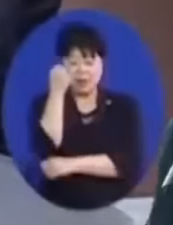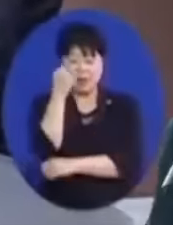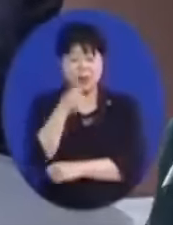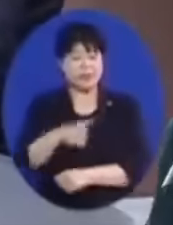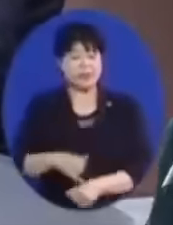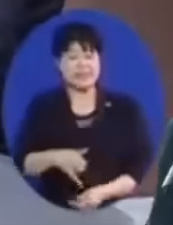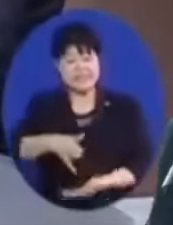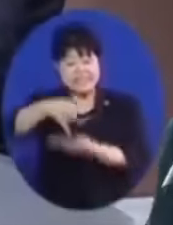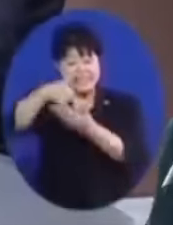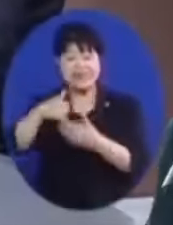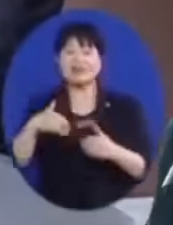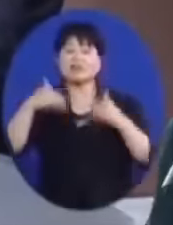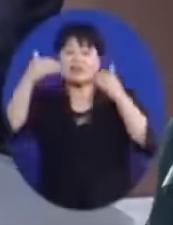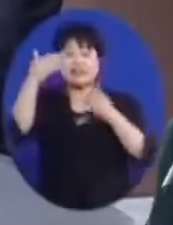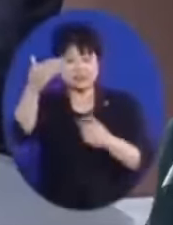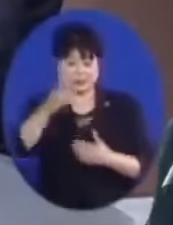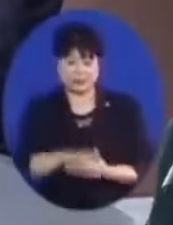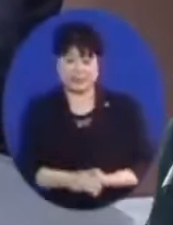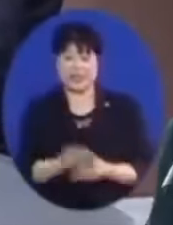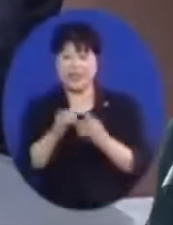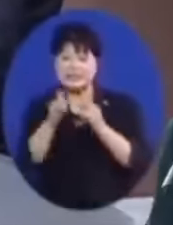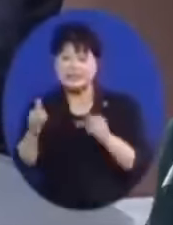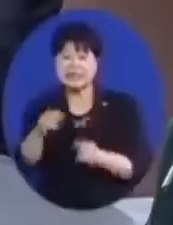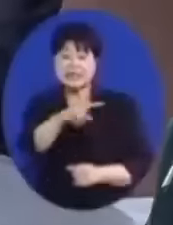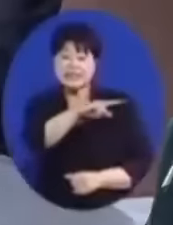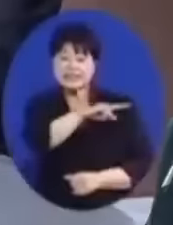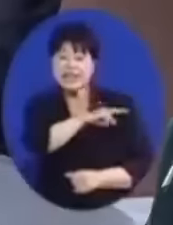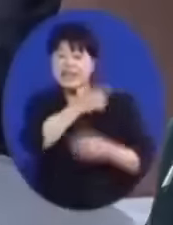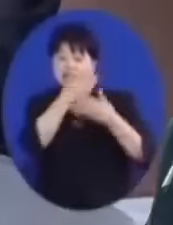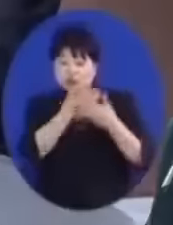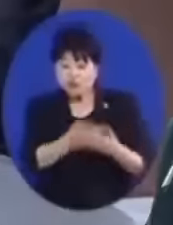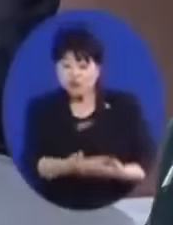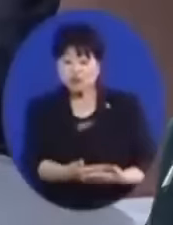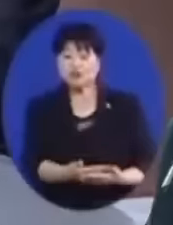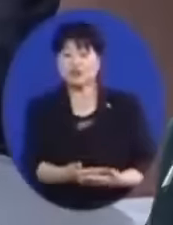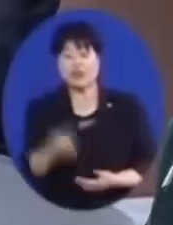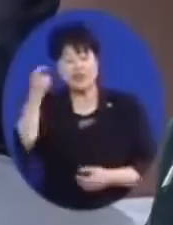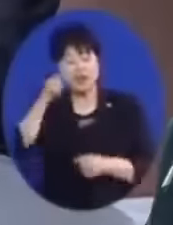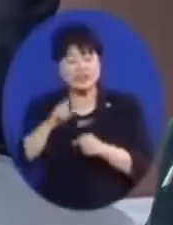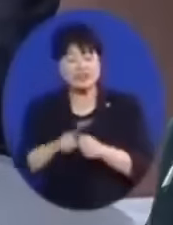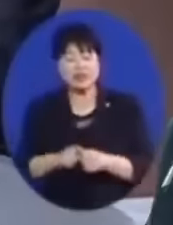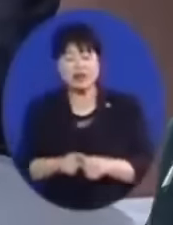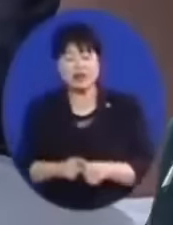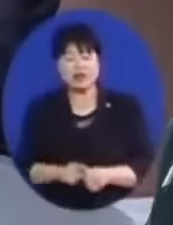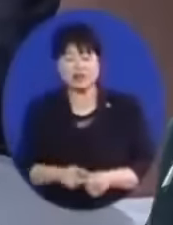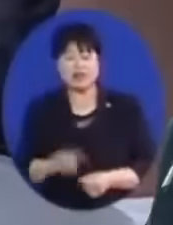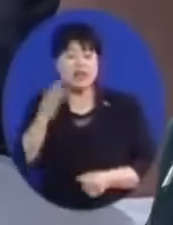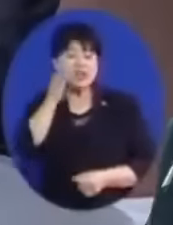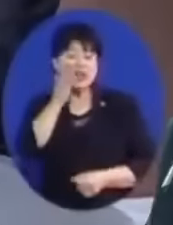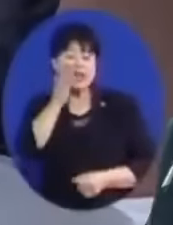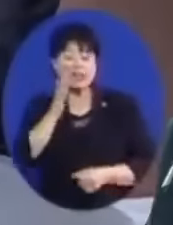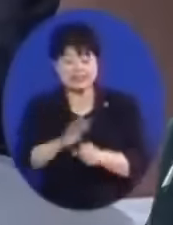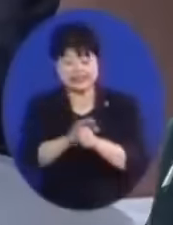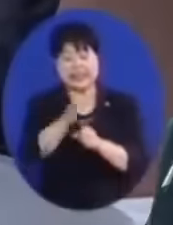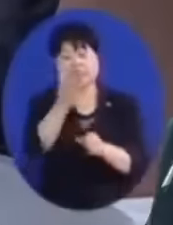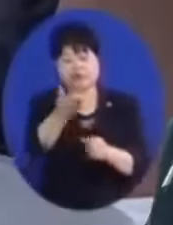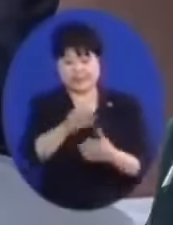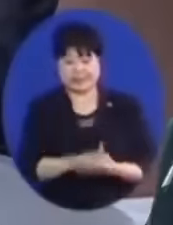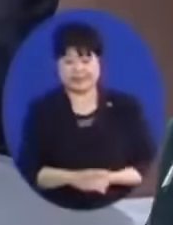인격을 성장하게 하는 것입니다. 우리 사람에게 가장 중요한 영적인 정신적인 영양소가 사랑인